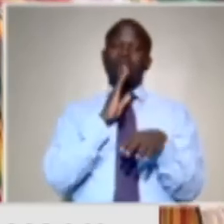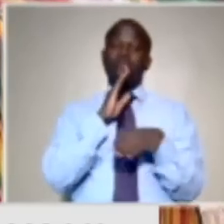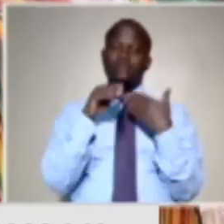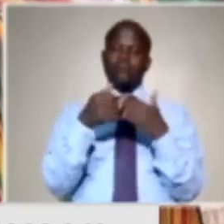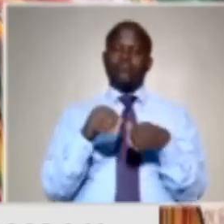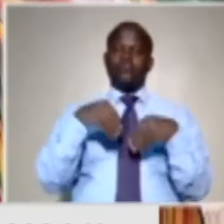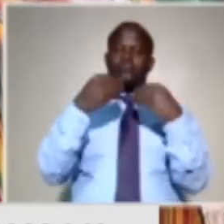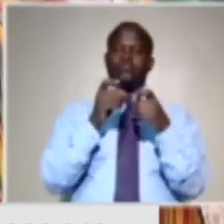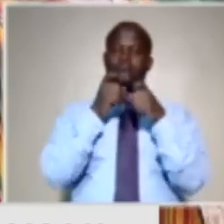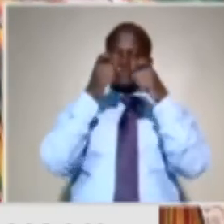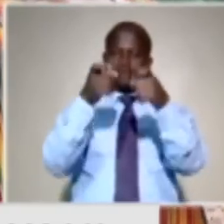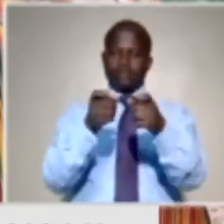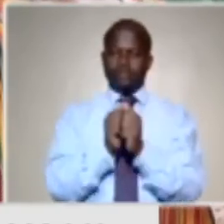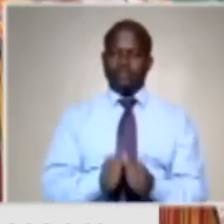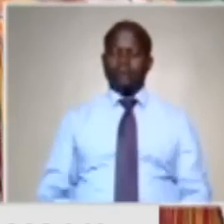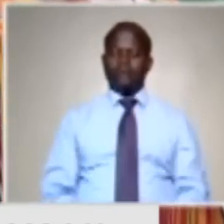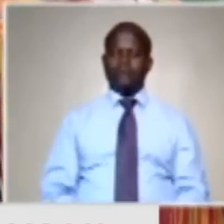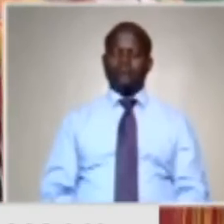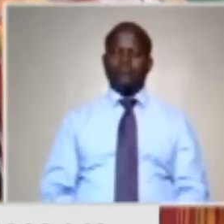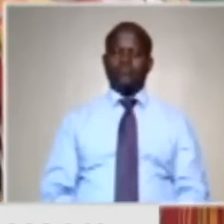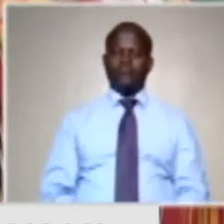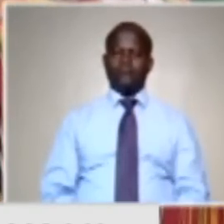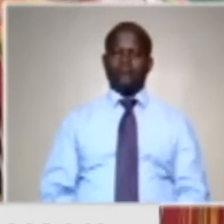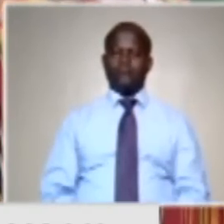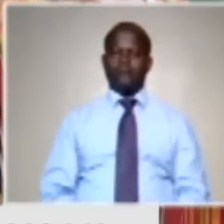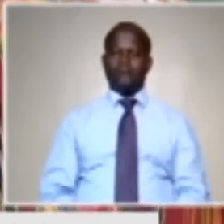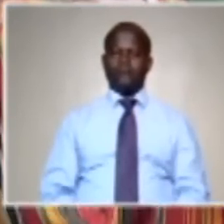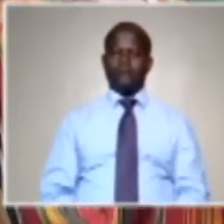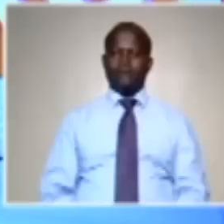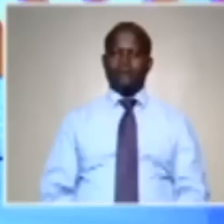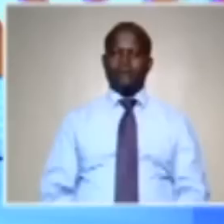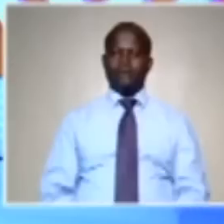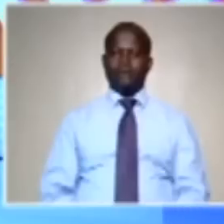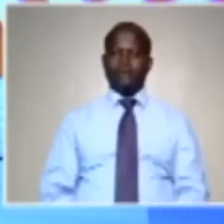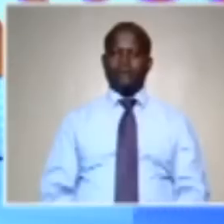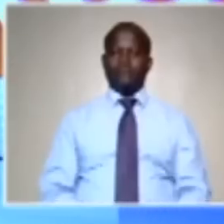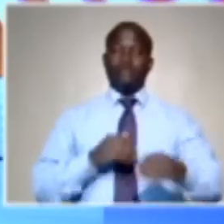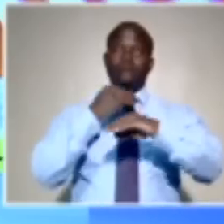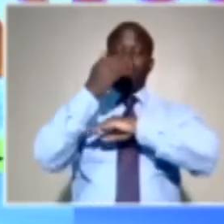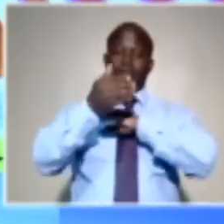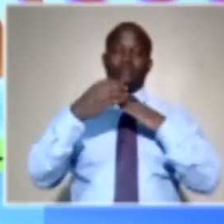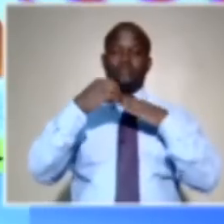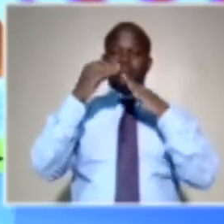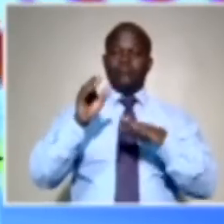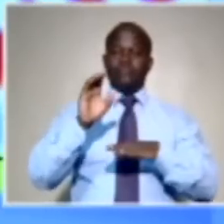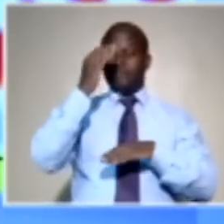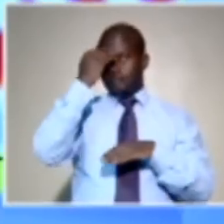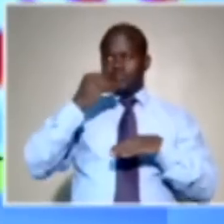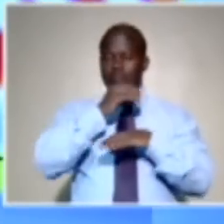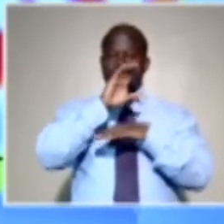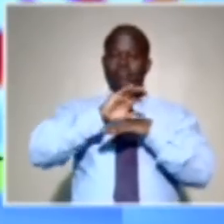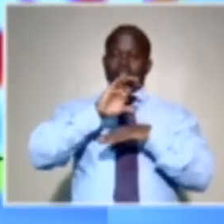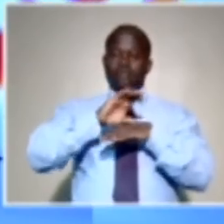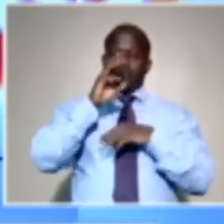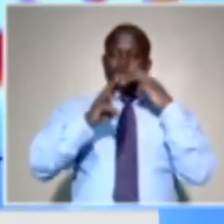hanatangwa ibihembo Mbabazi Dorothy mu karere ka Gicumbi Nyuma yuko umushumba wa Kiliziya Gatolika